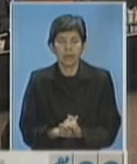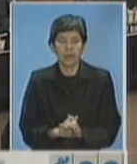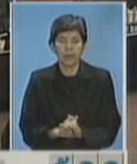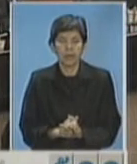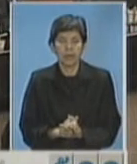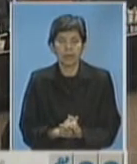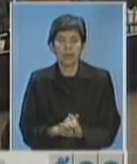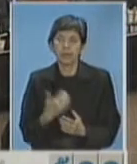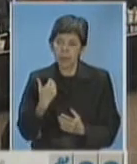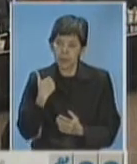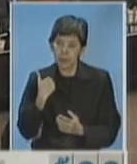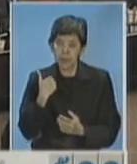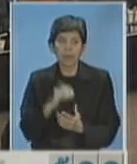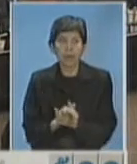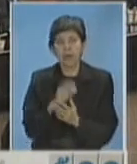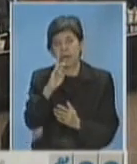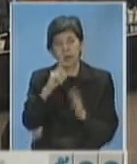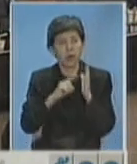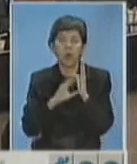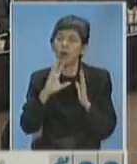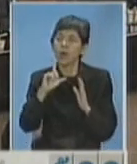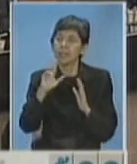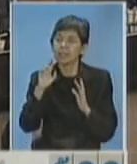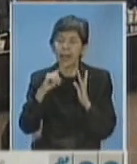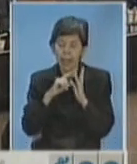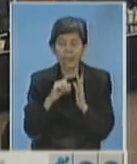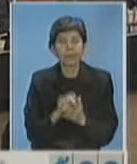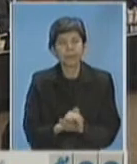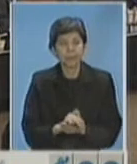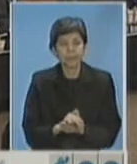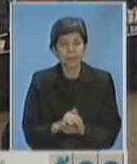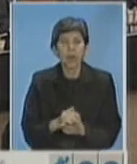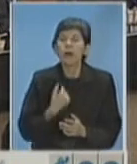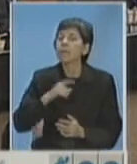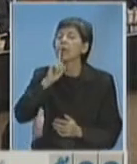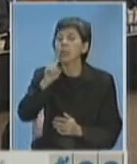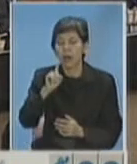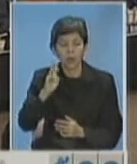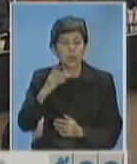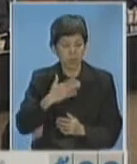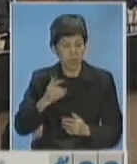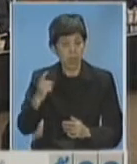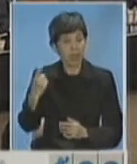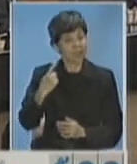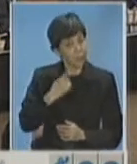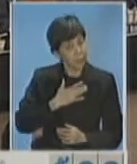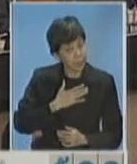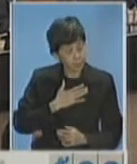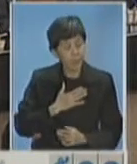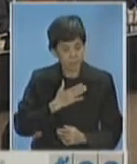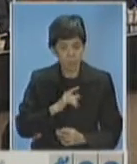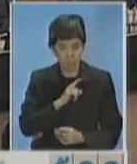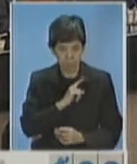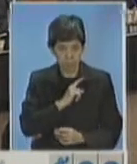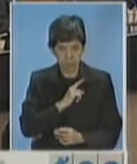ท่านสมาชิกโดยเฉพาะท่านวัชระนะครับได้บอกว่าไม่เชื่อไปถามท่านวิทยาเนื่องจากว่าผมเองได้ทำหน้า